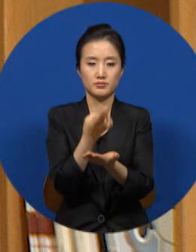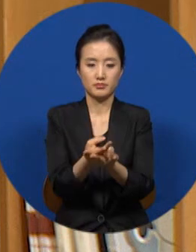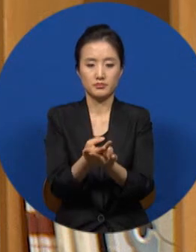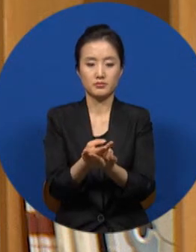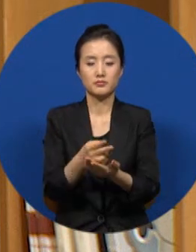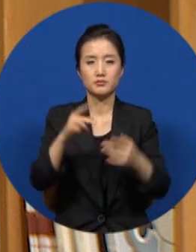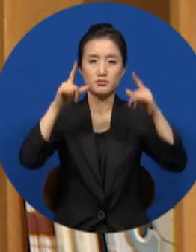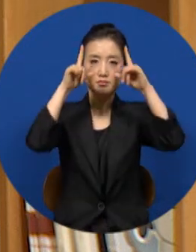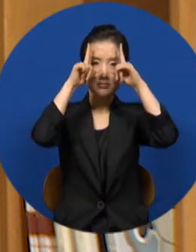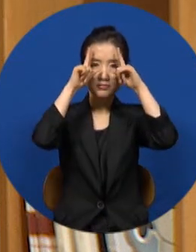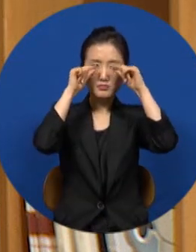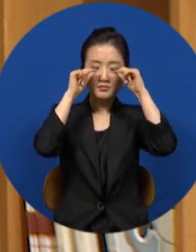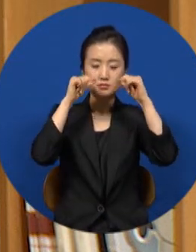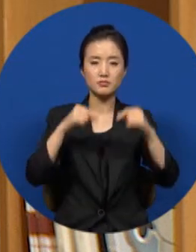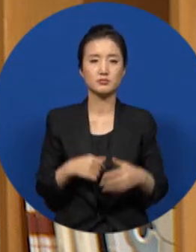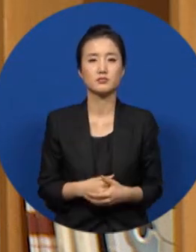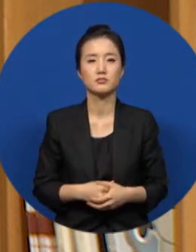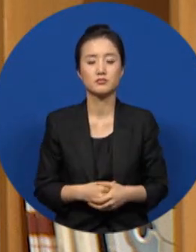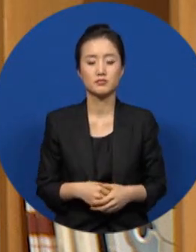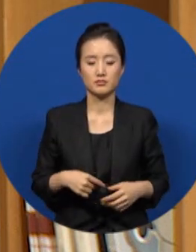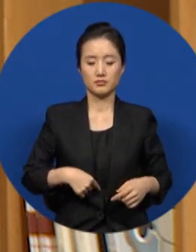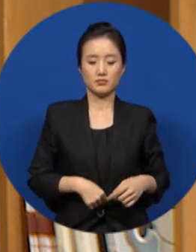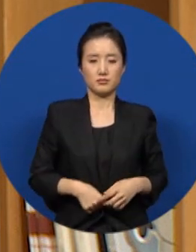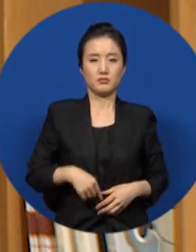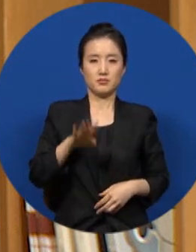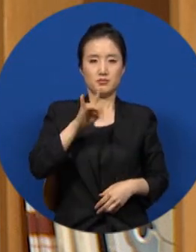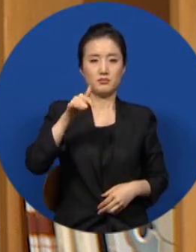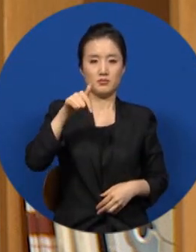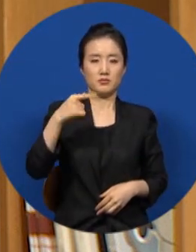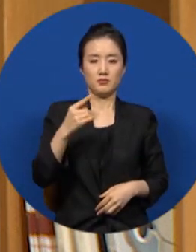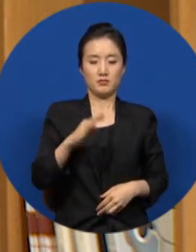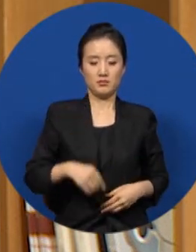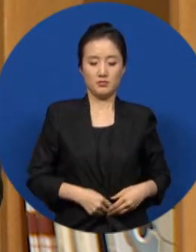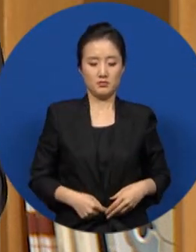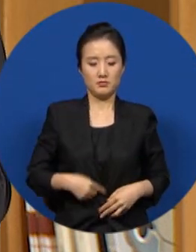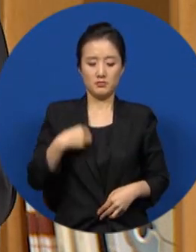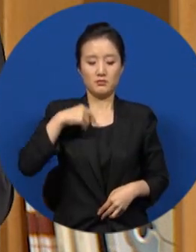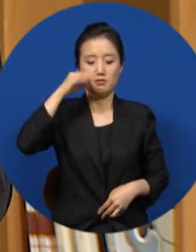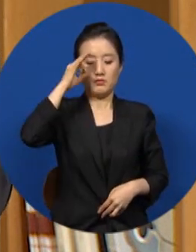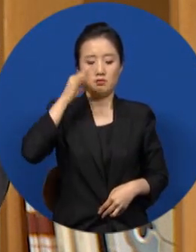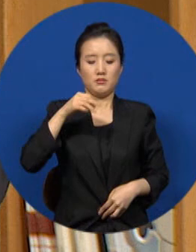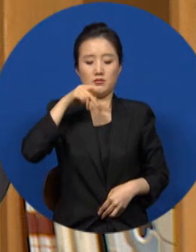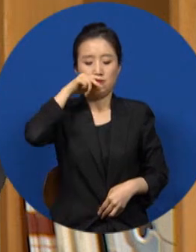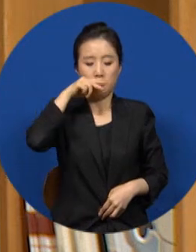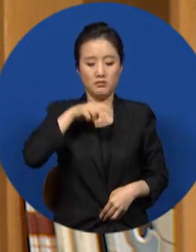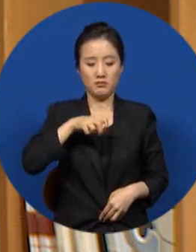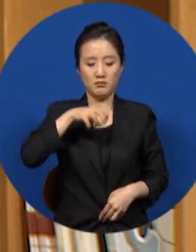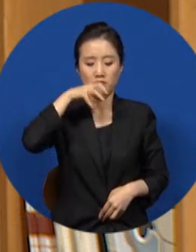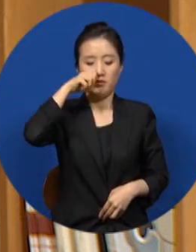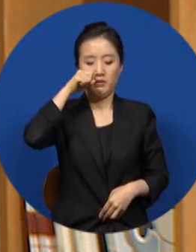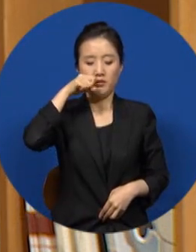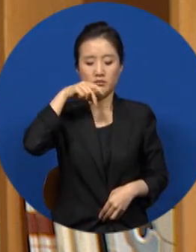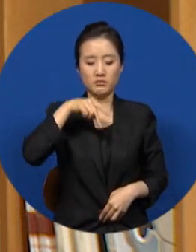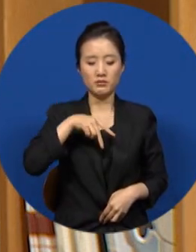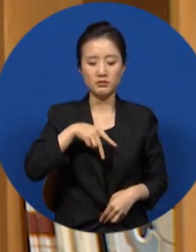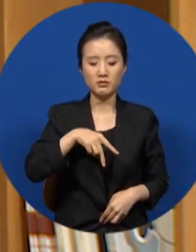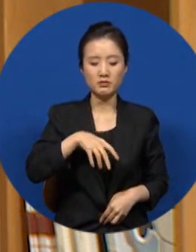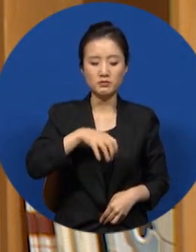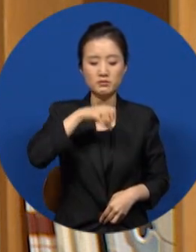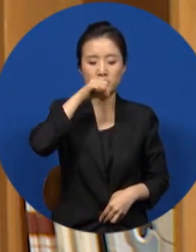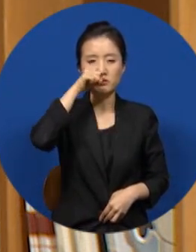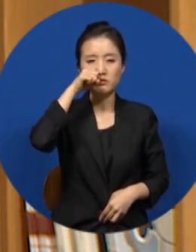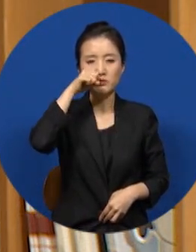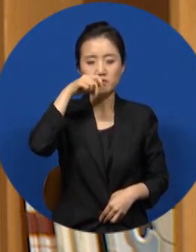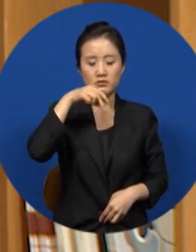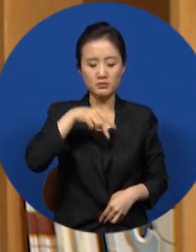누워서 눈을 감고 배꼽을 보는 거예요. 배꼽을 눈을 감고, 그래서 호흡을 합니다. 호흡을 들숨을 쉴